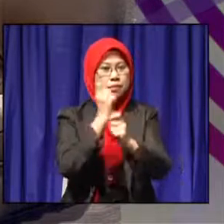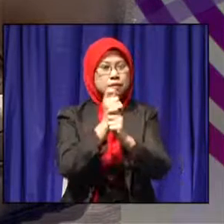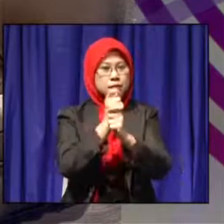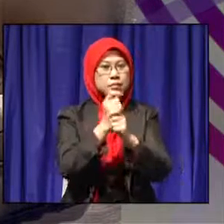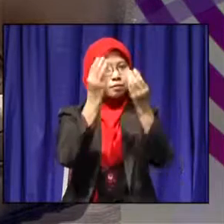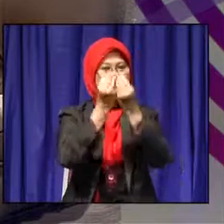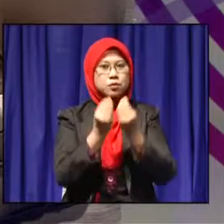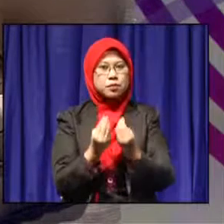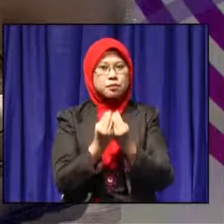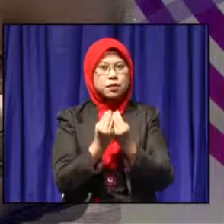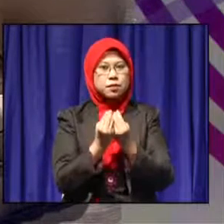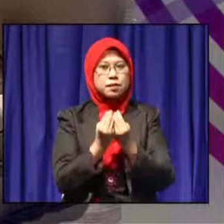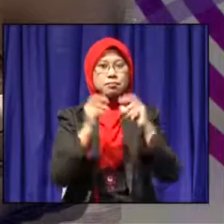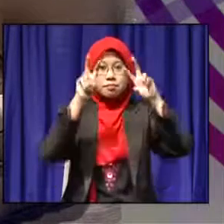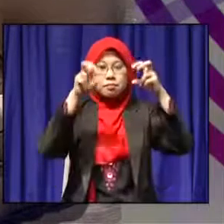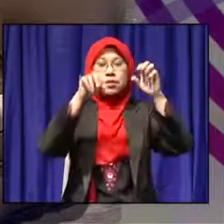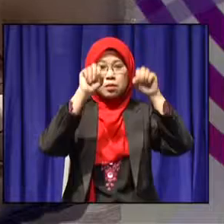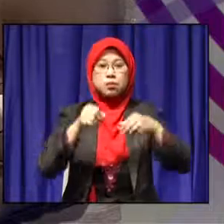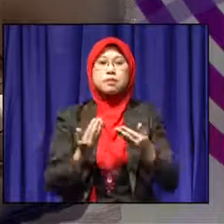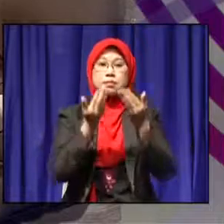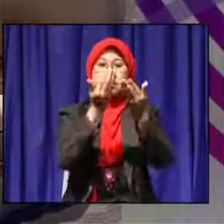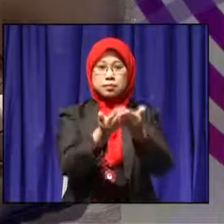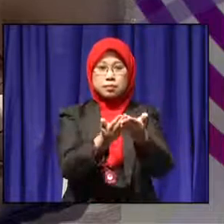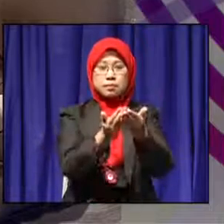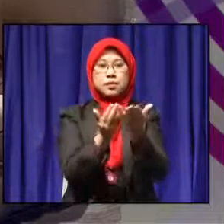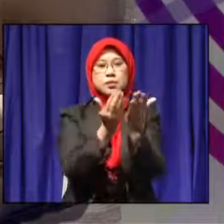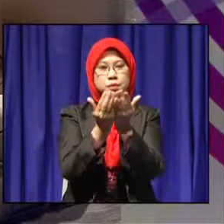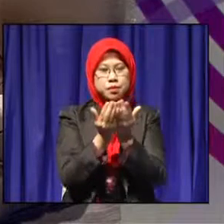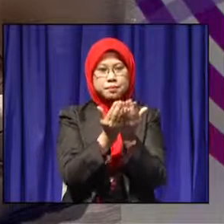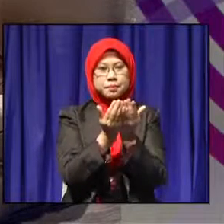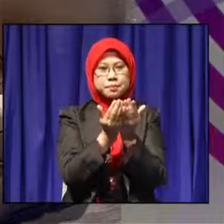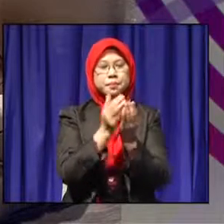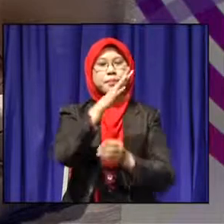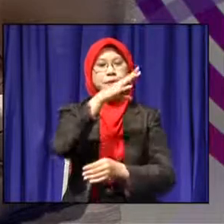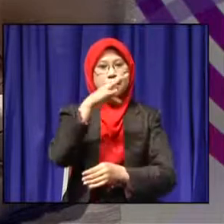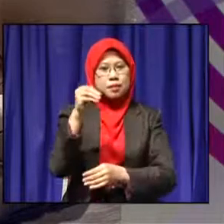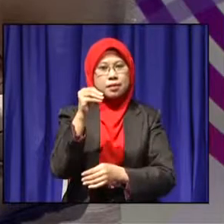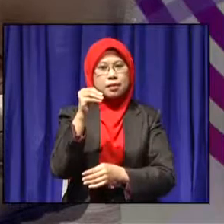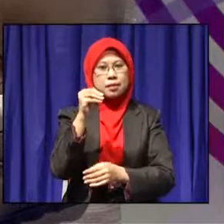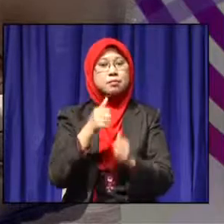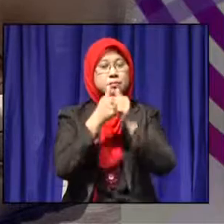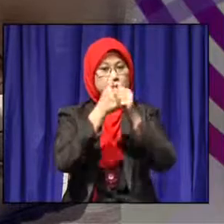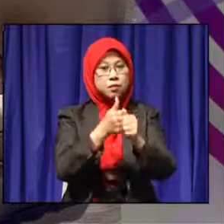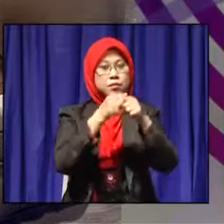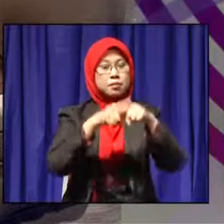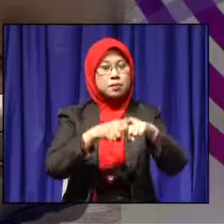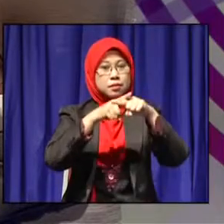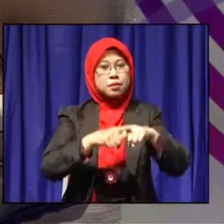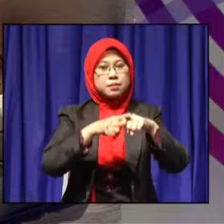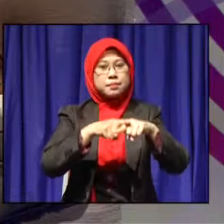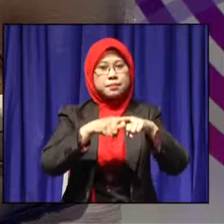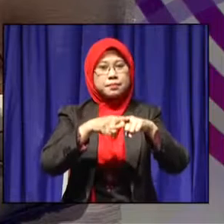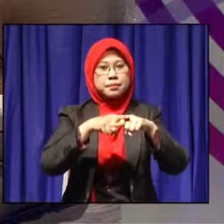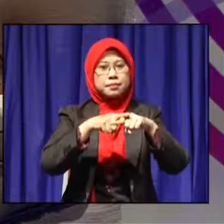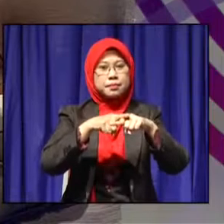sebelah mata pelajaran yang boleh ditawarkan oleh pihak sekolah dan ianya the takluk kepada M